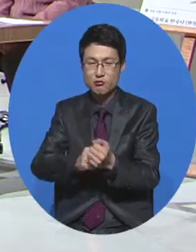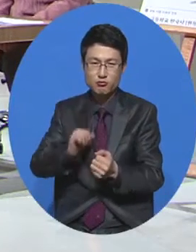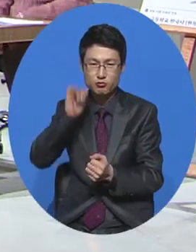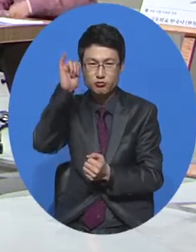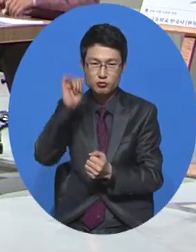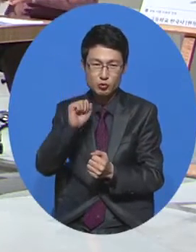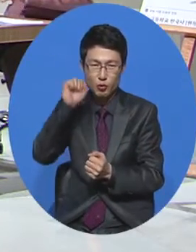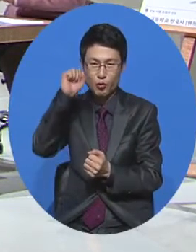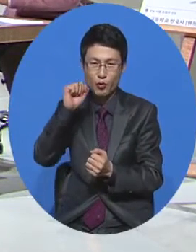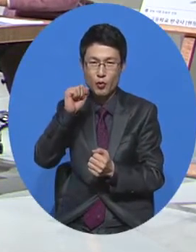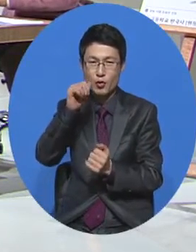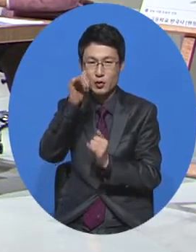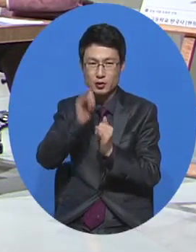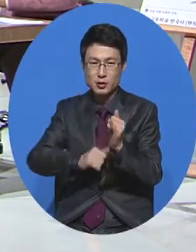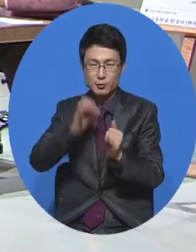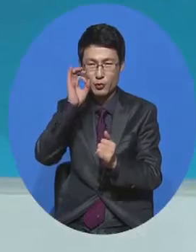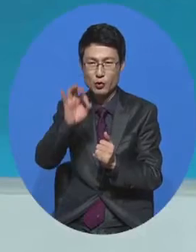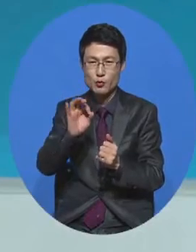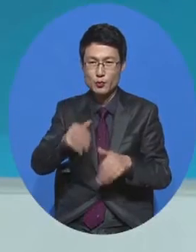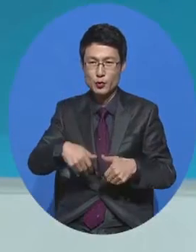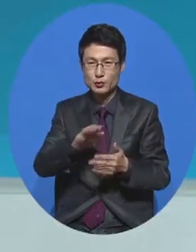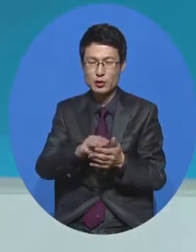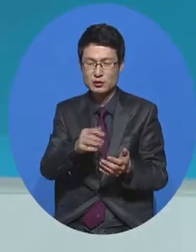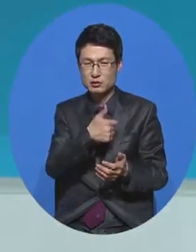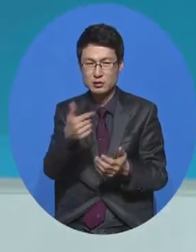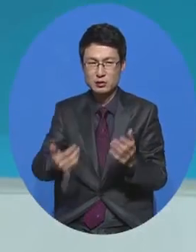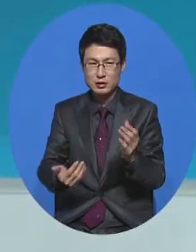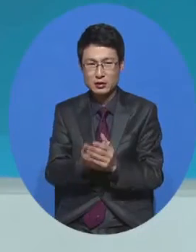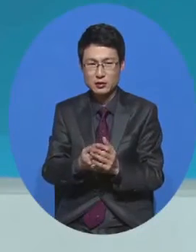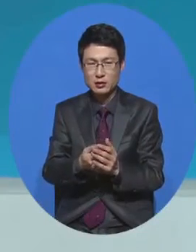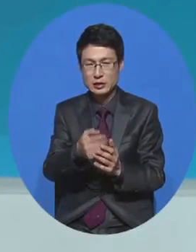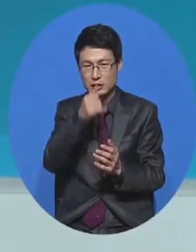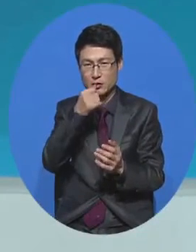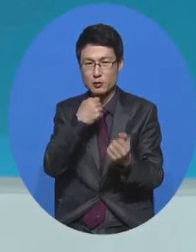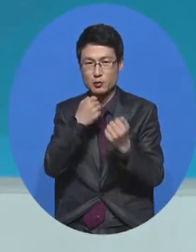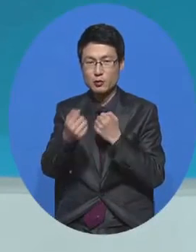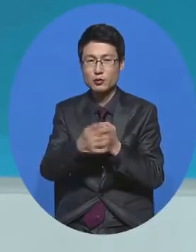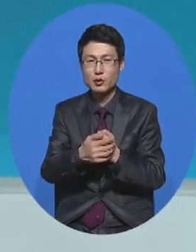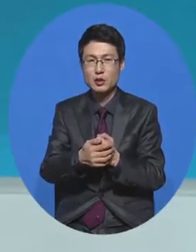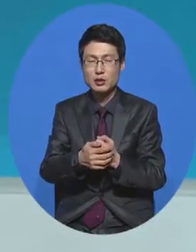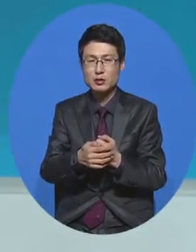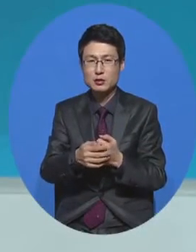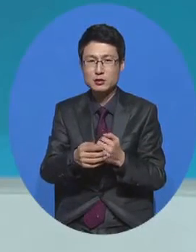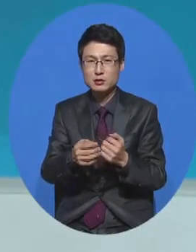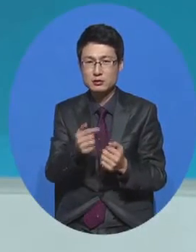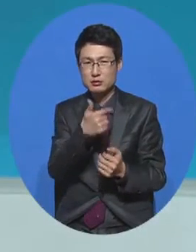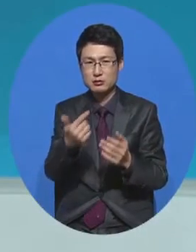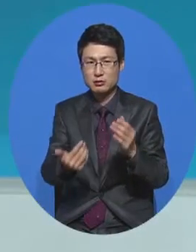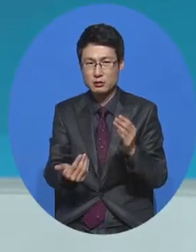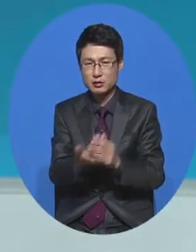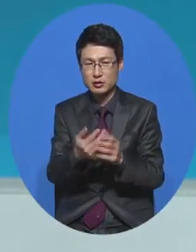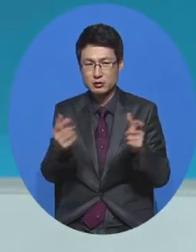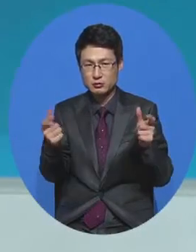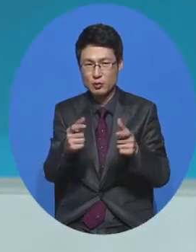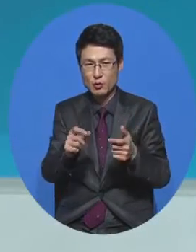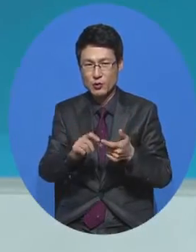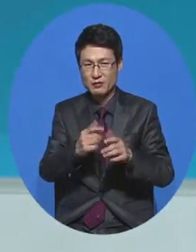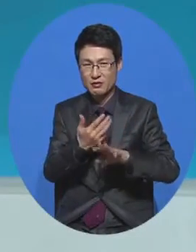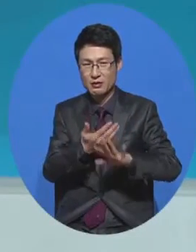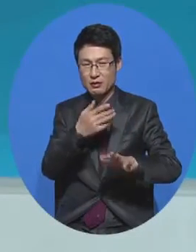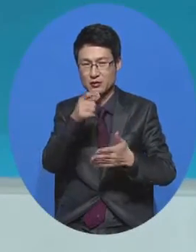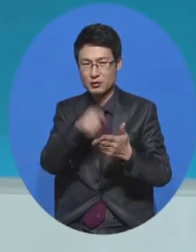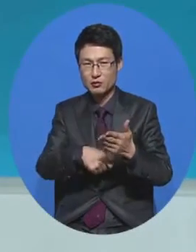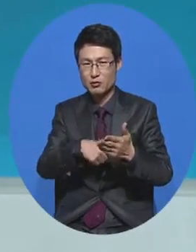바라봐야 한다는 것이죠 이런 엄청난 사건들이 나열돼 있음에도 불구하고 이런 부분들 축소 왜곡 같다는 것